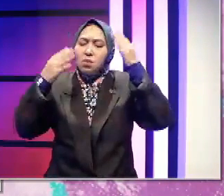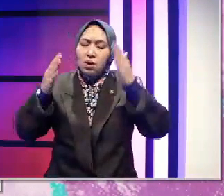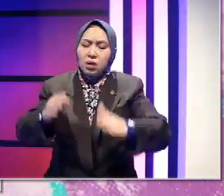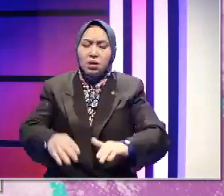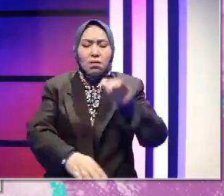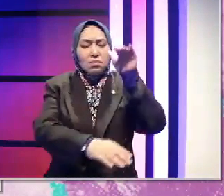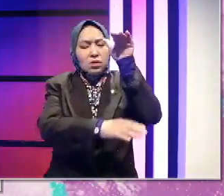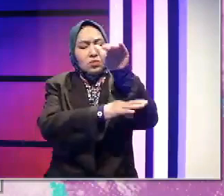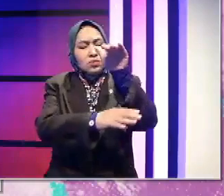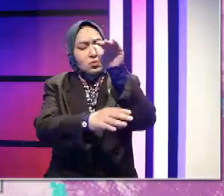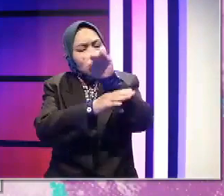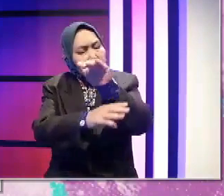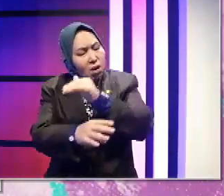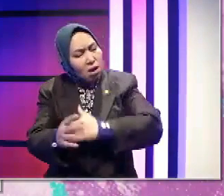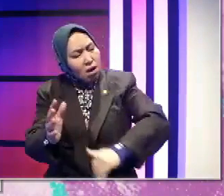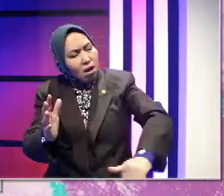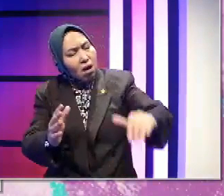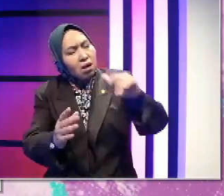منكم